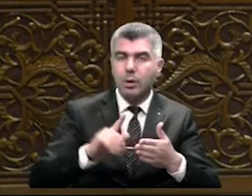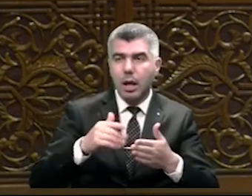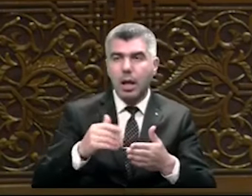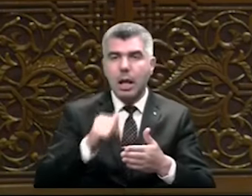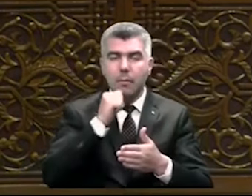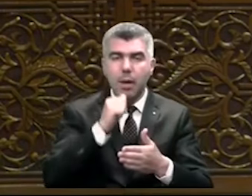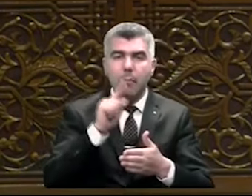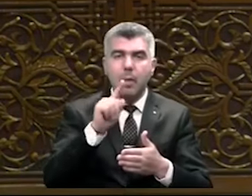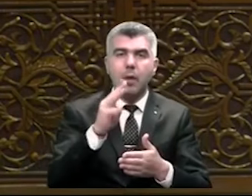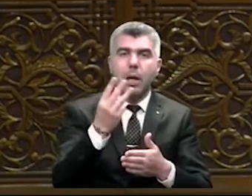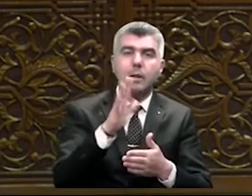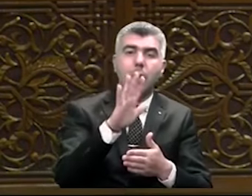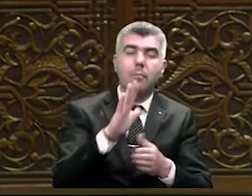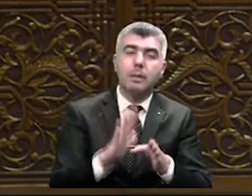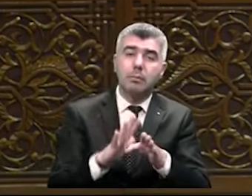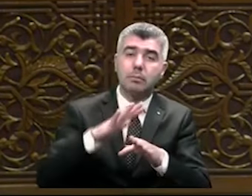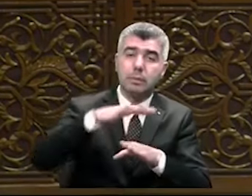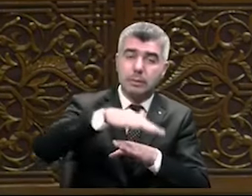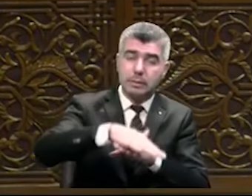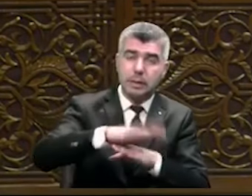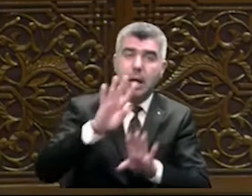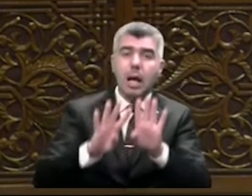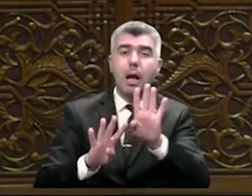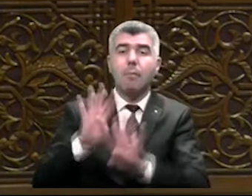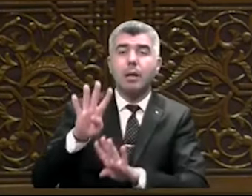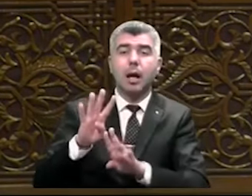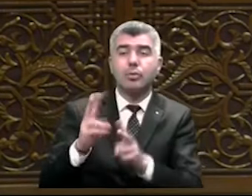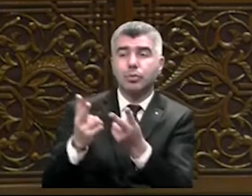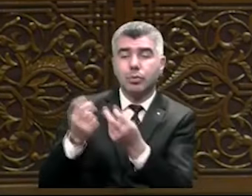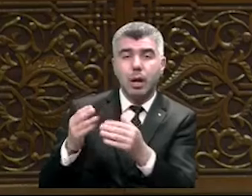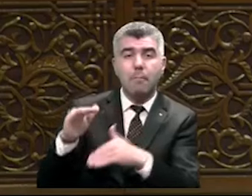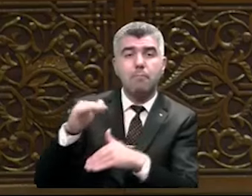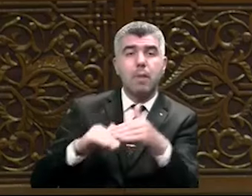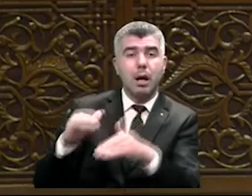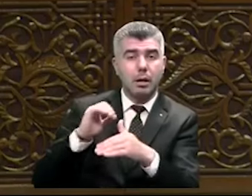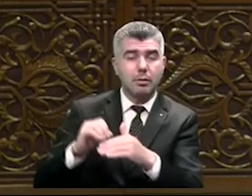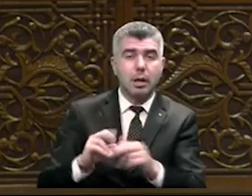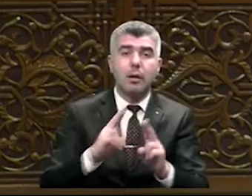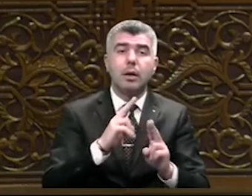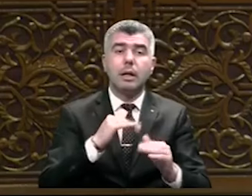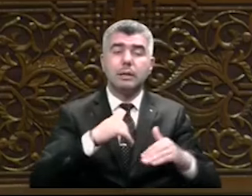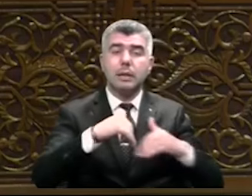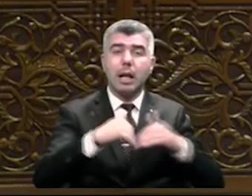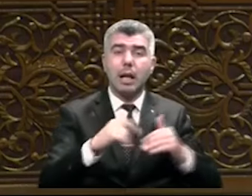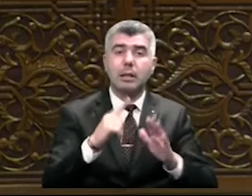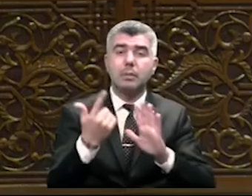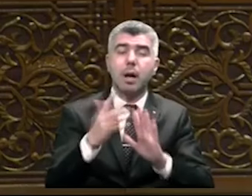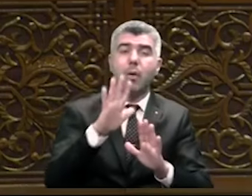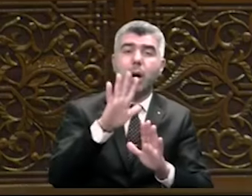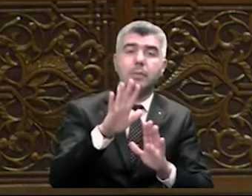153 سد كبير و 14 محطه ديال تحليه المياه بالنسبه للطرق كن تكلموا على 57